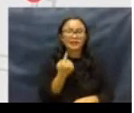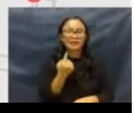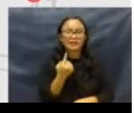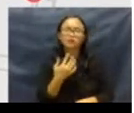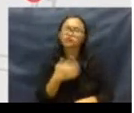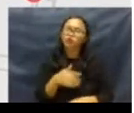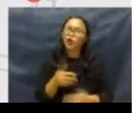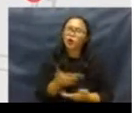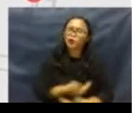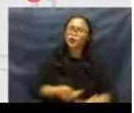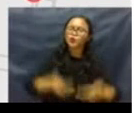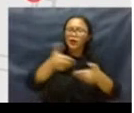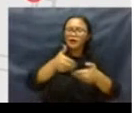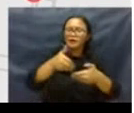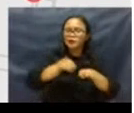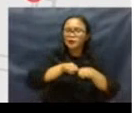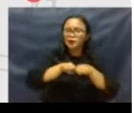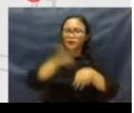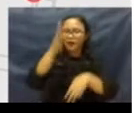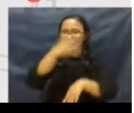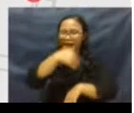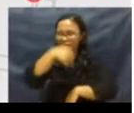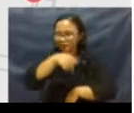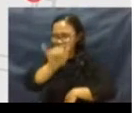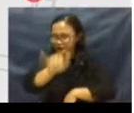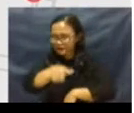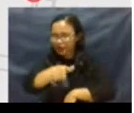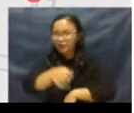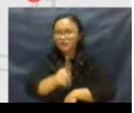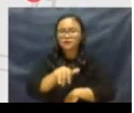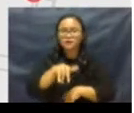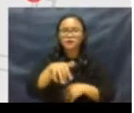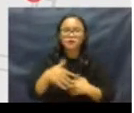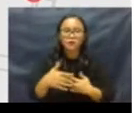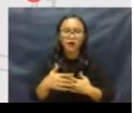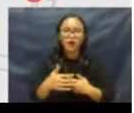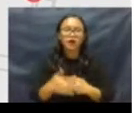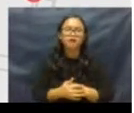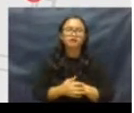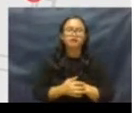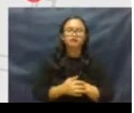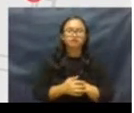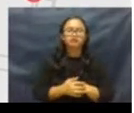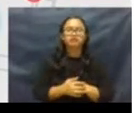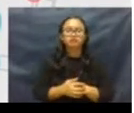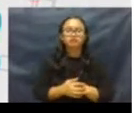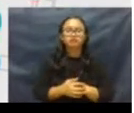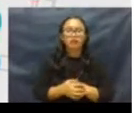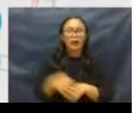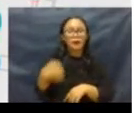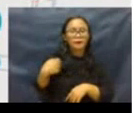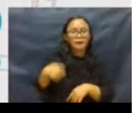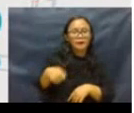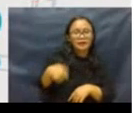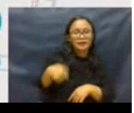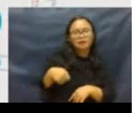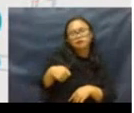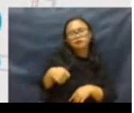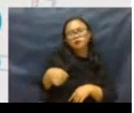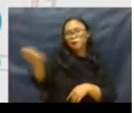ya. Di mana mana kan kita diminta oleh penampilan juga untuk menggunakan kolam